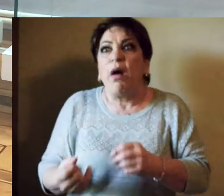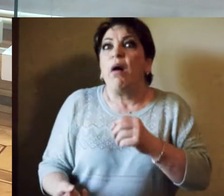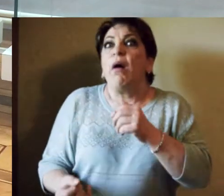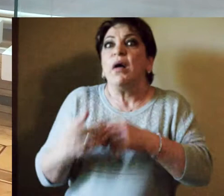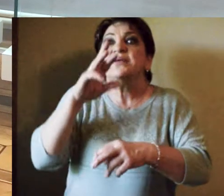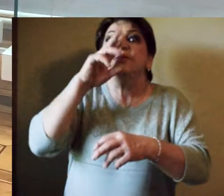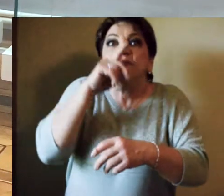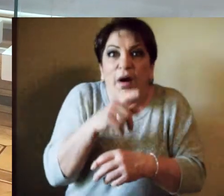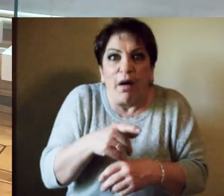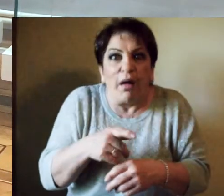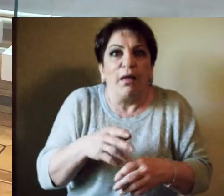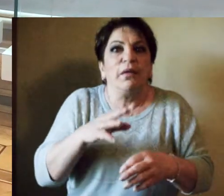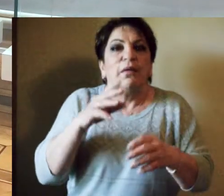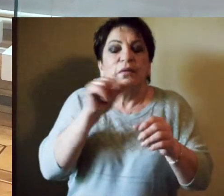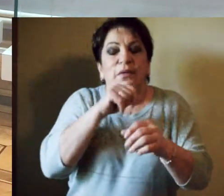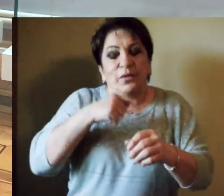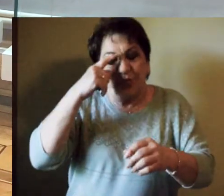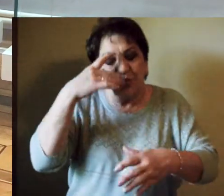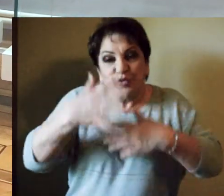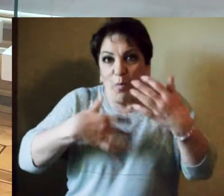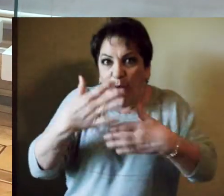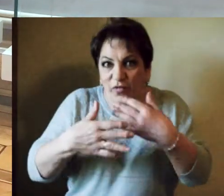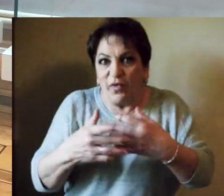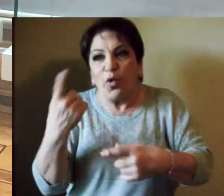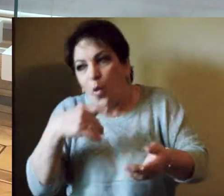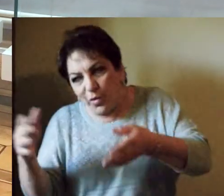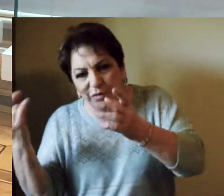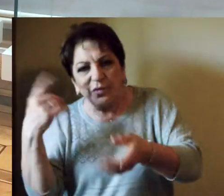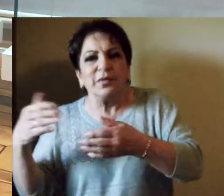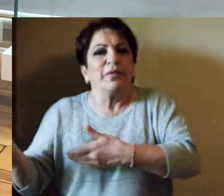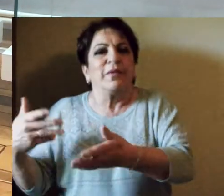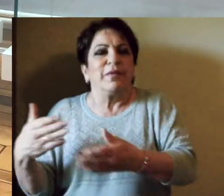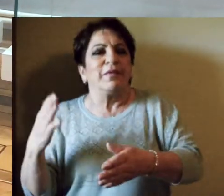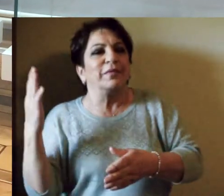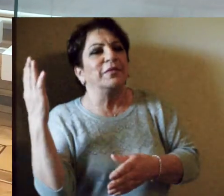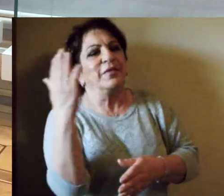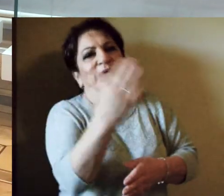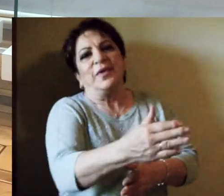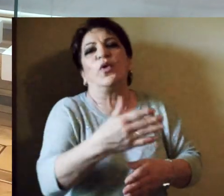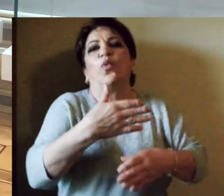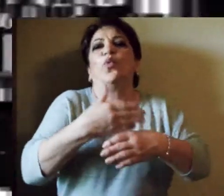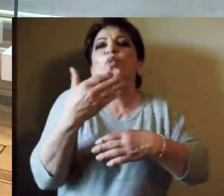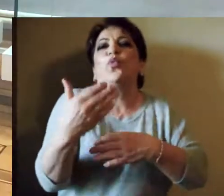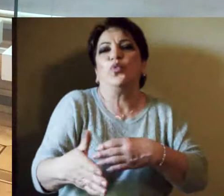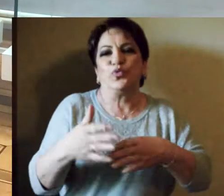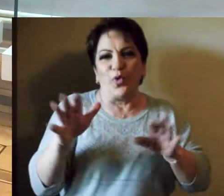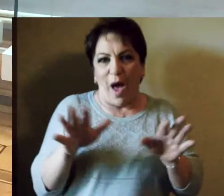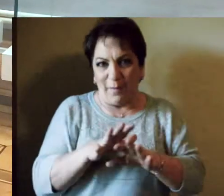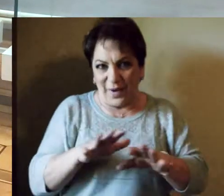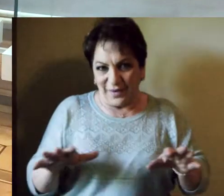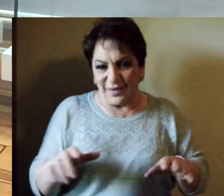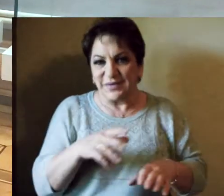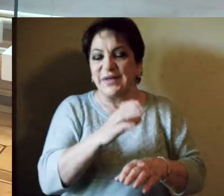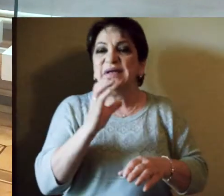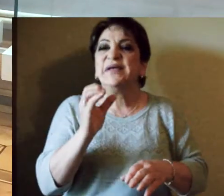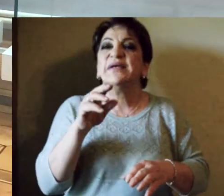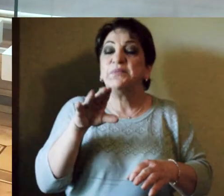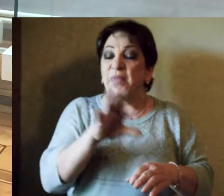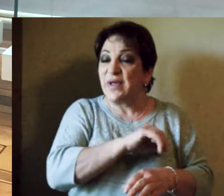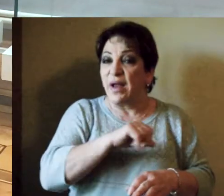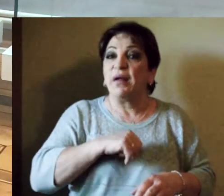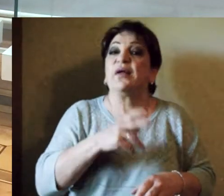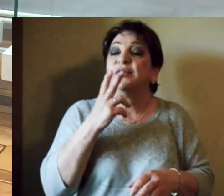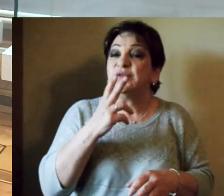Միայն են ժամանակ է պարծվել, որ նա շպոտել է ճանապարը և բավական ուշանց են համերգին։ Չնայաս նրան, որ Սպենձերյանը